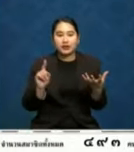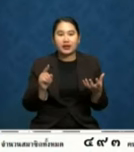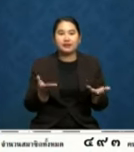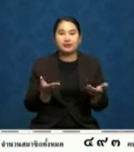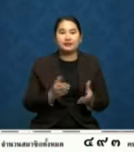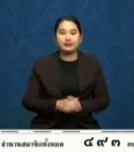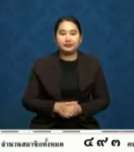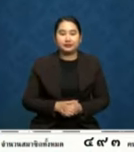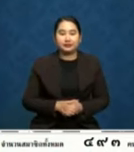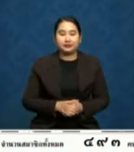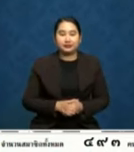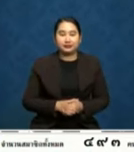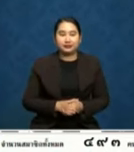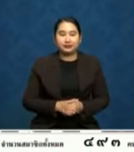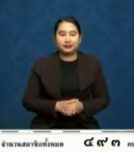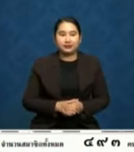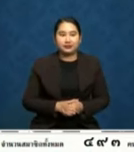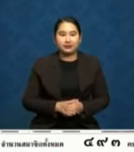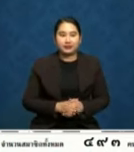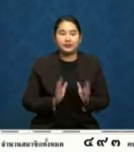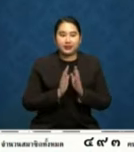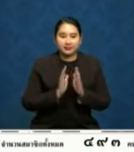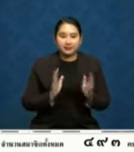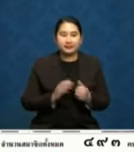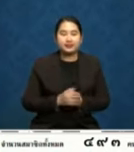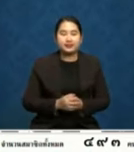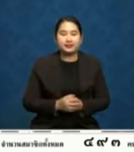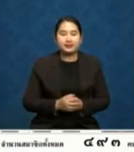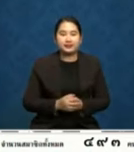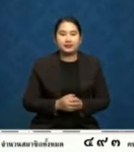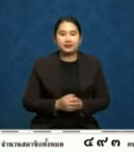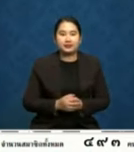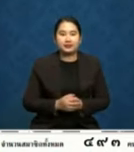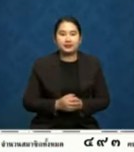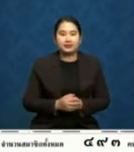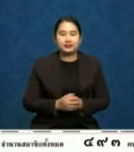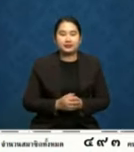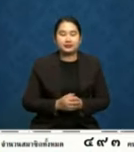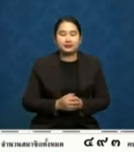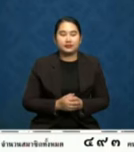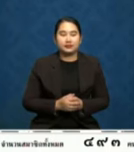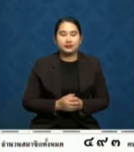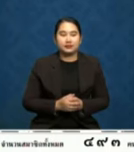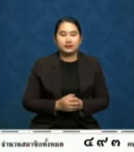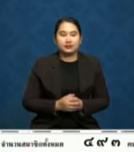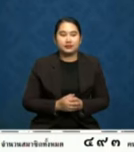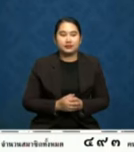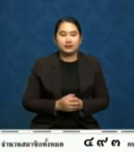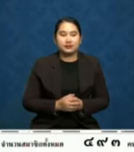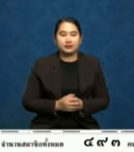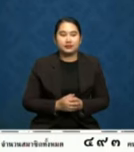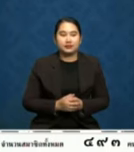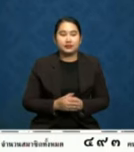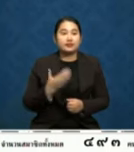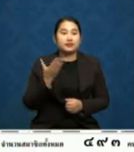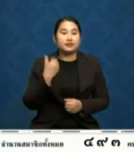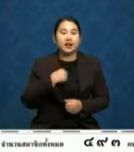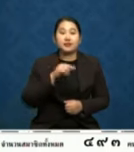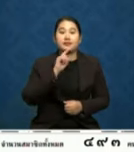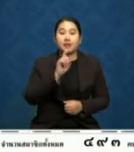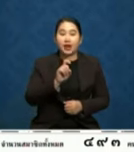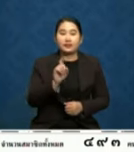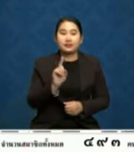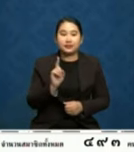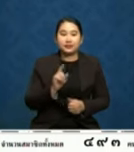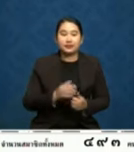ครับนานครับขอบคุณครับเอ่อเมื่อกี้ตกลงคำถามที่ที่ถาม